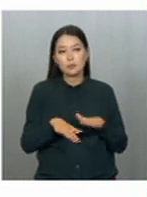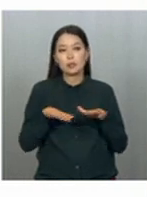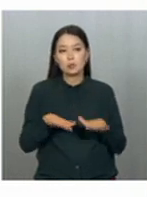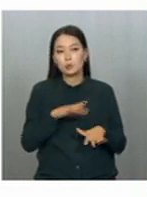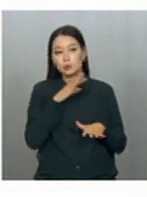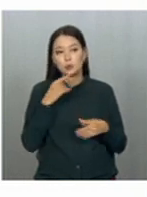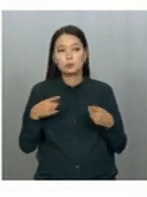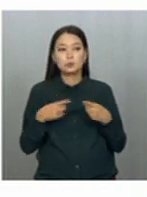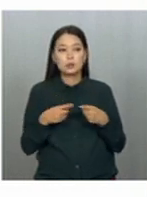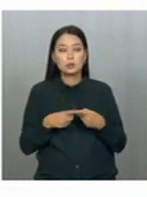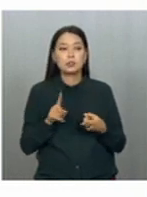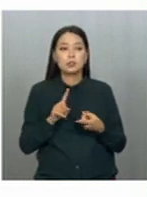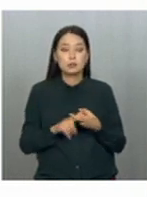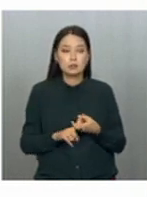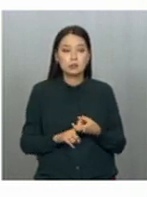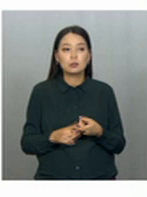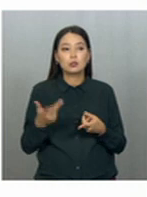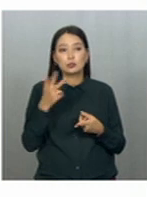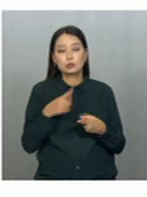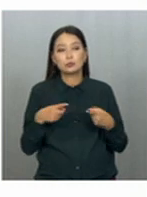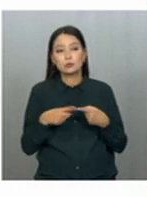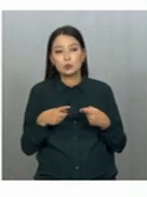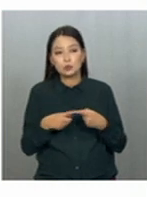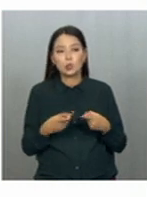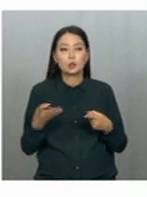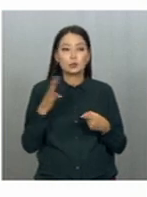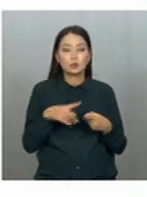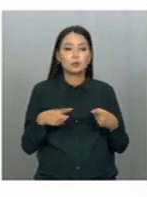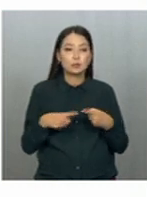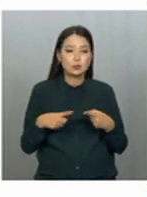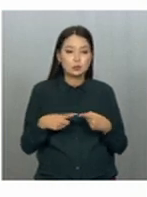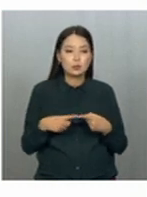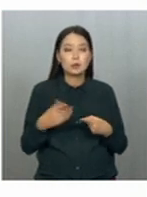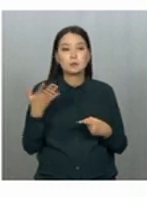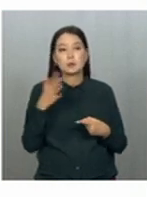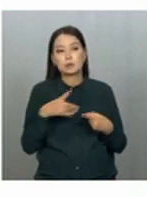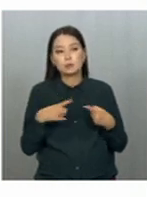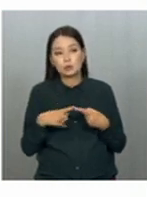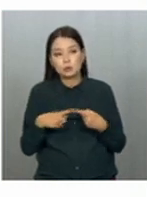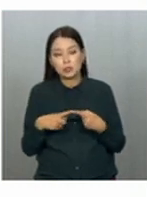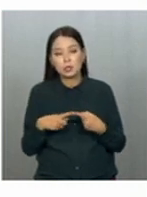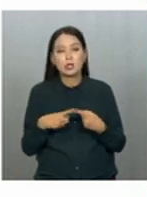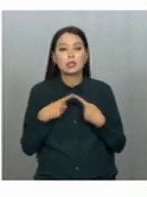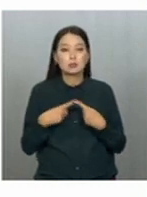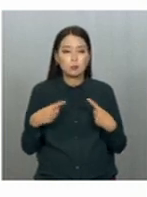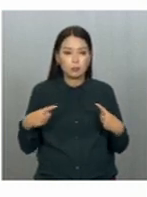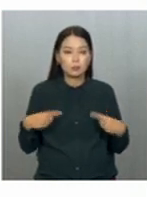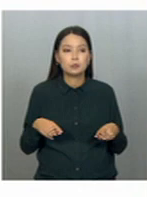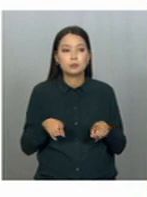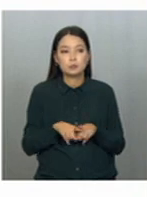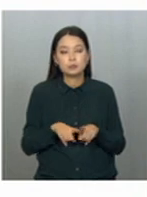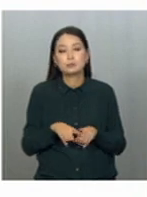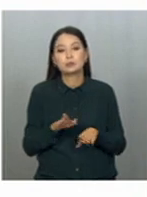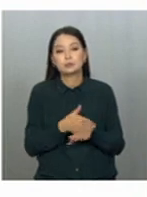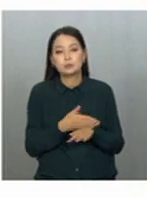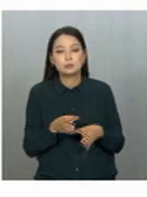көп бұрыштарға байланысты 3 бұрышты, 4 бұрышты, 5 бұрышты және тағы басқа